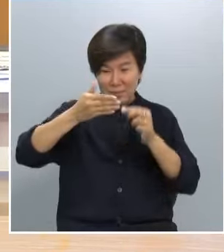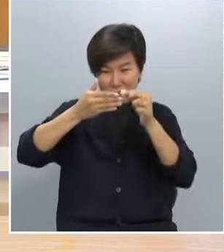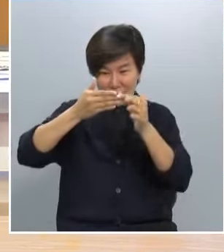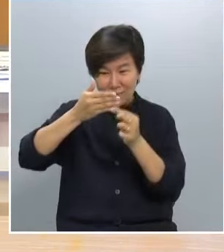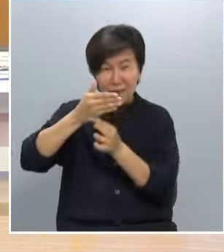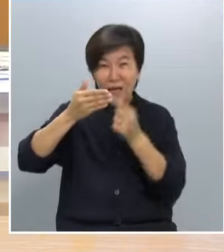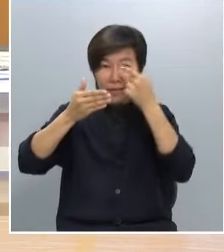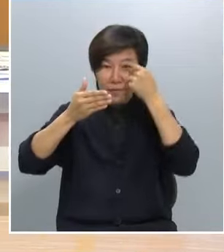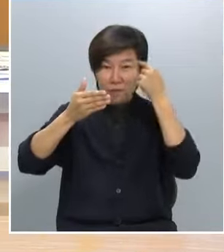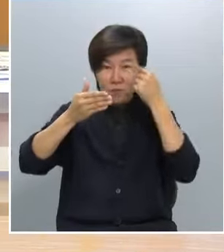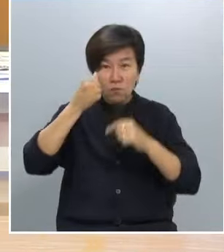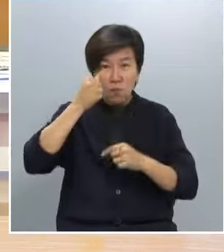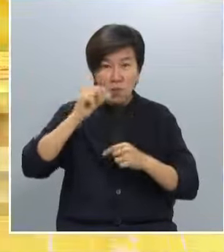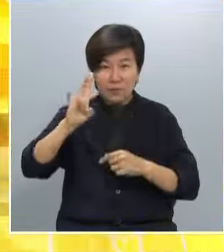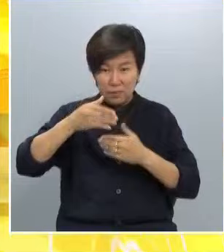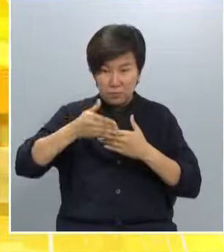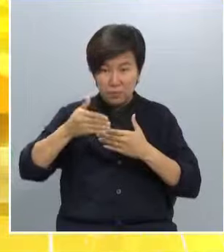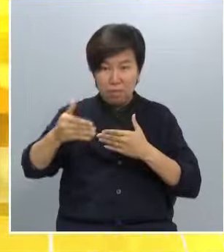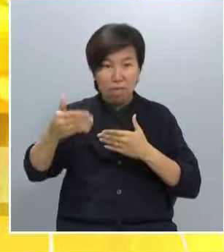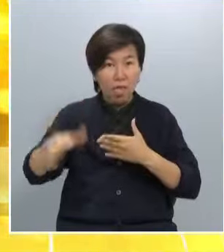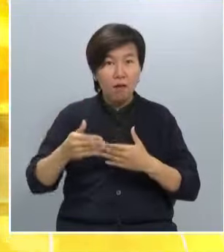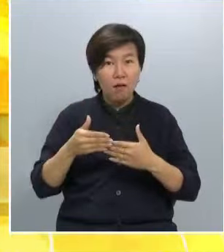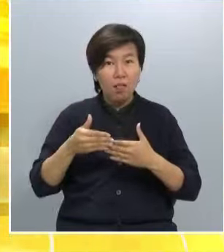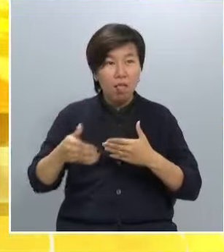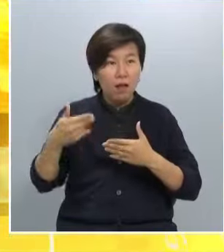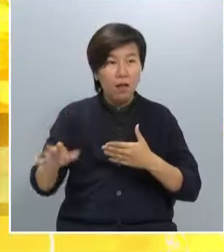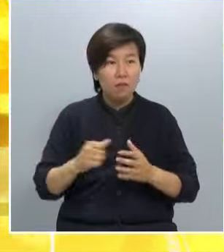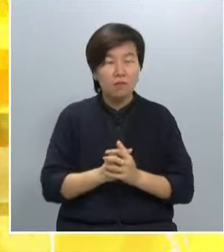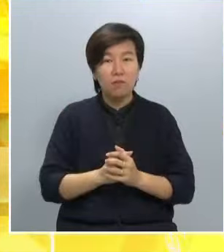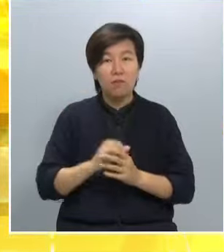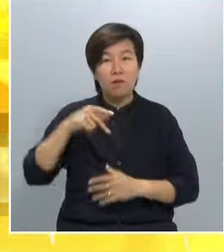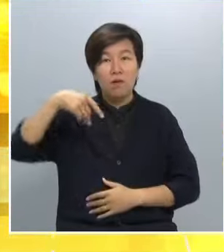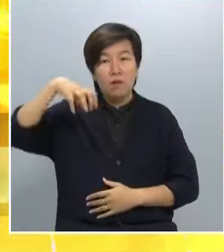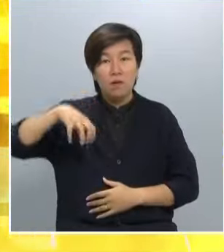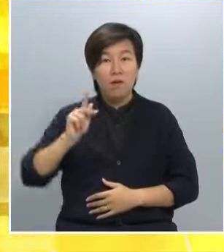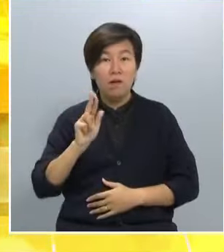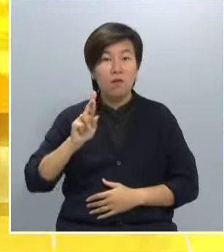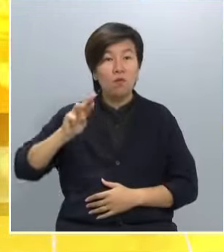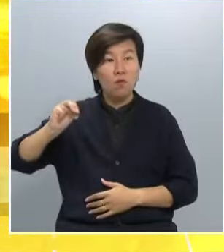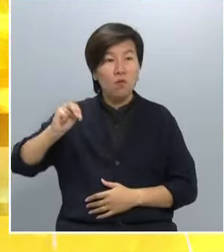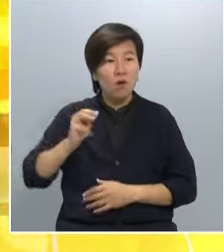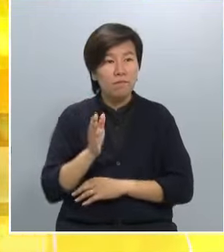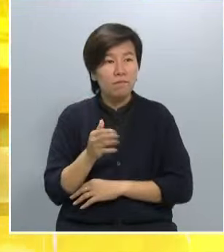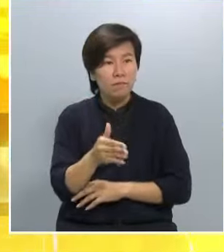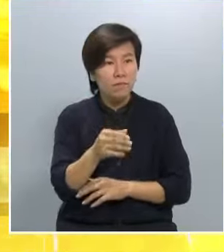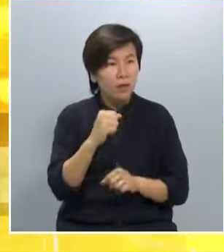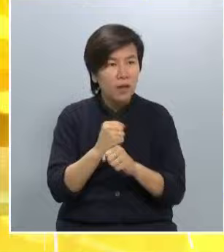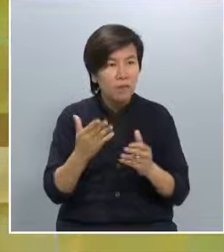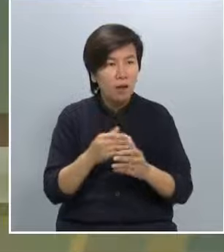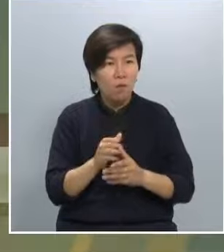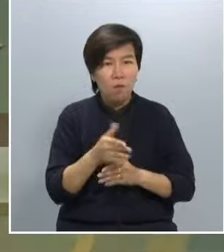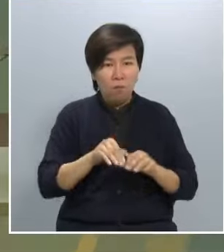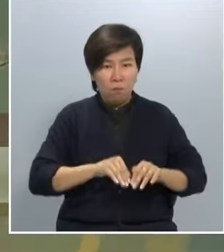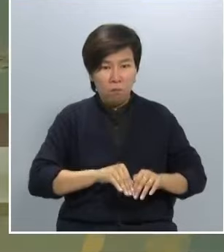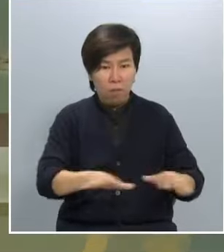นะที่มีการสั่งการว่ากรมประมงจะต้องไปหาต้นตอของการแพรย์ระบาดออกมาให้ได้